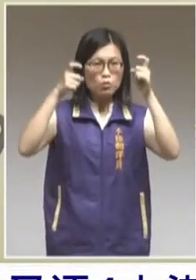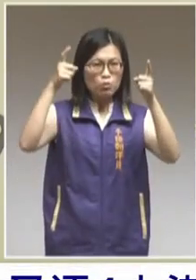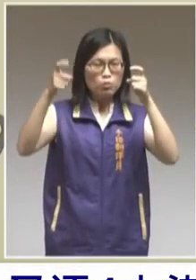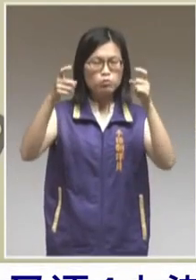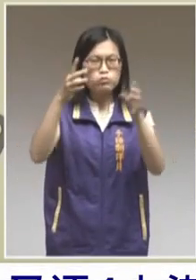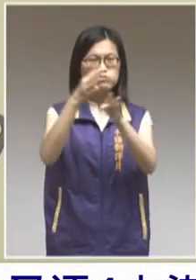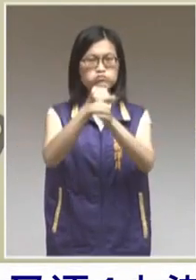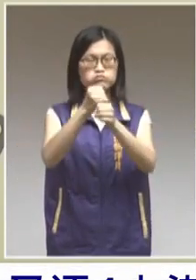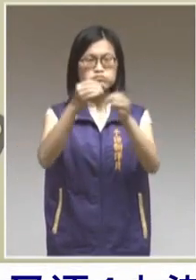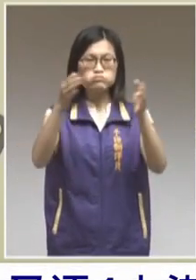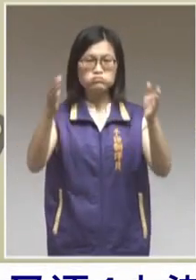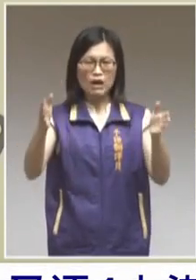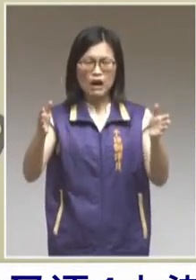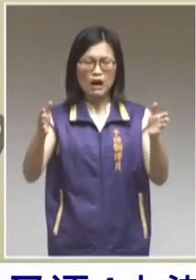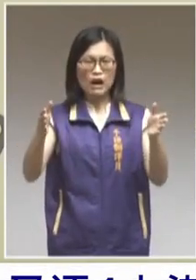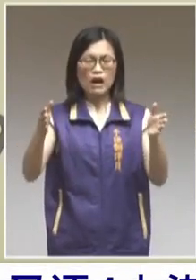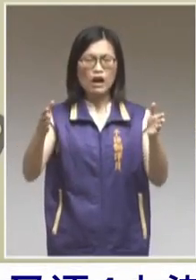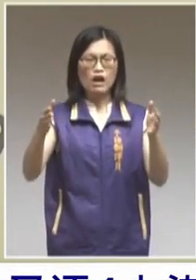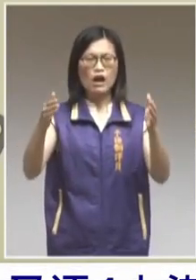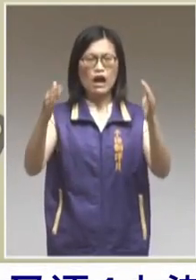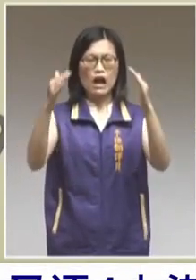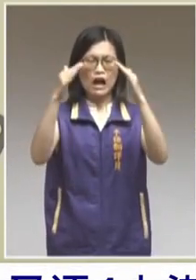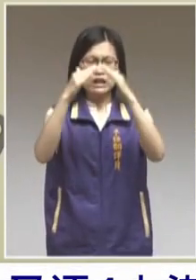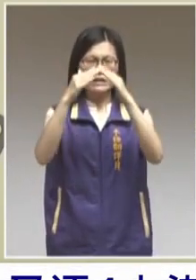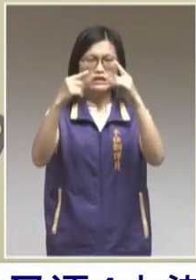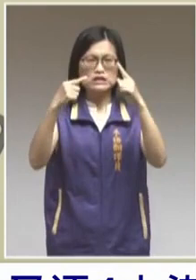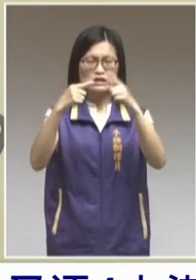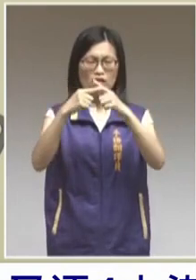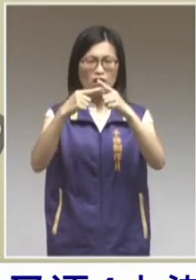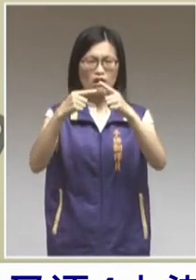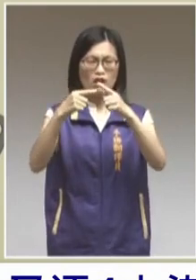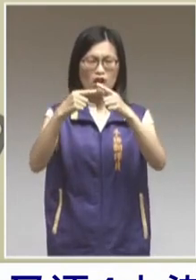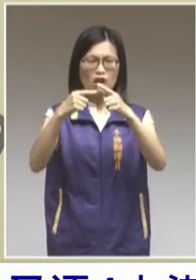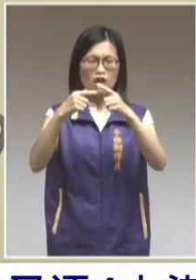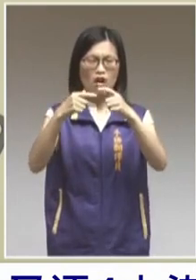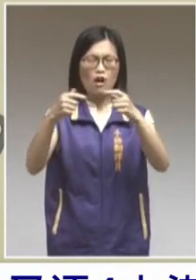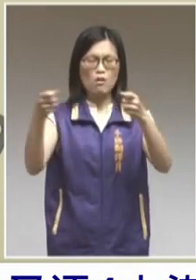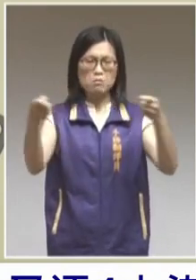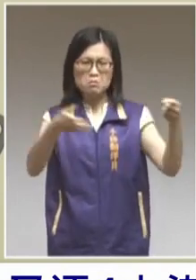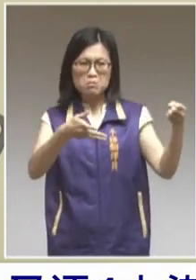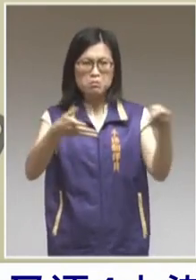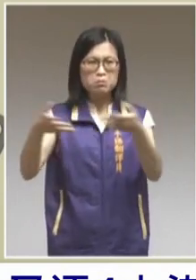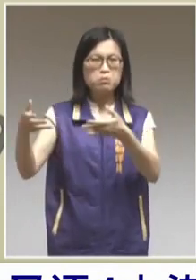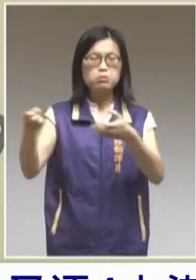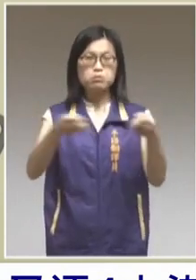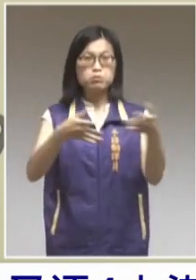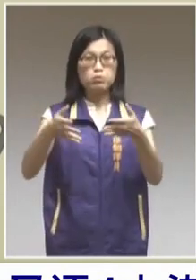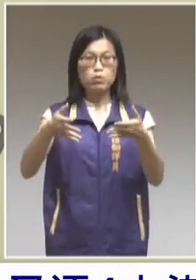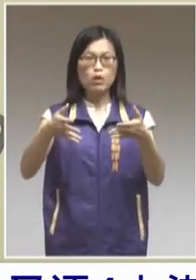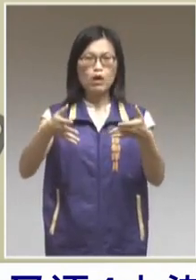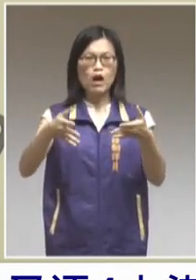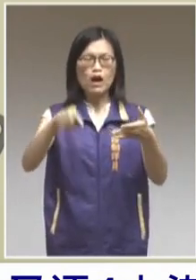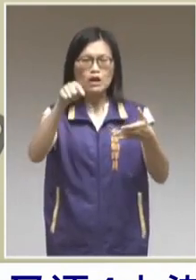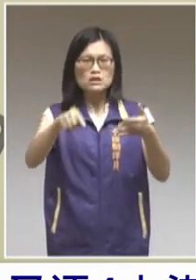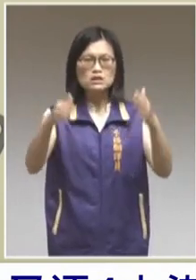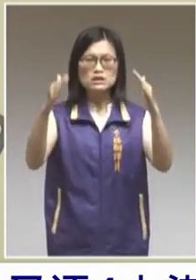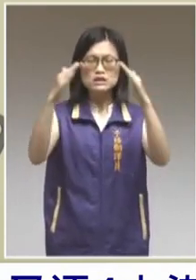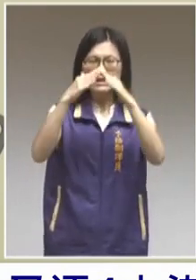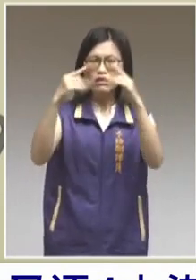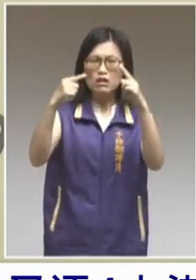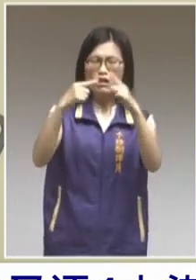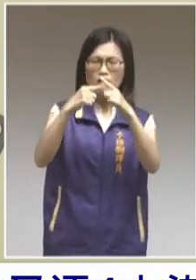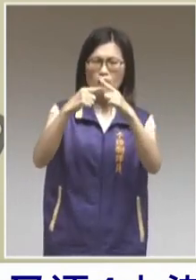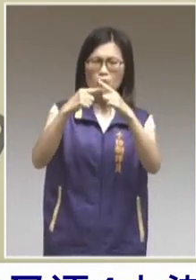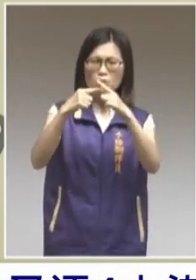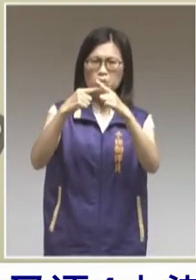间家人之间的这个传播，那在这个家人之